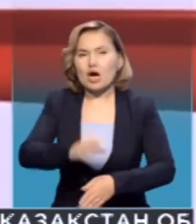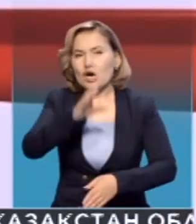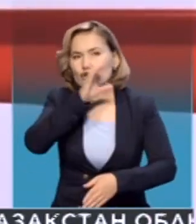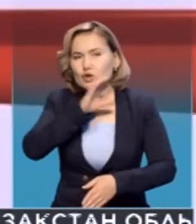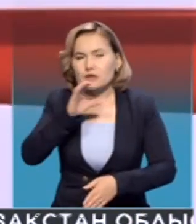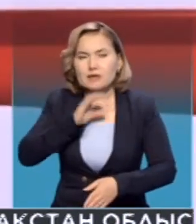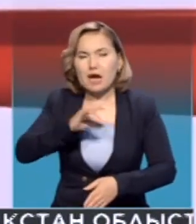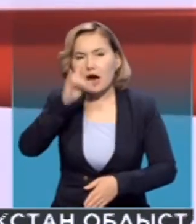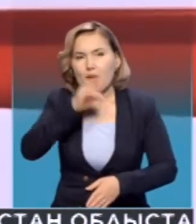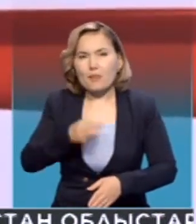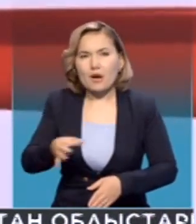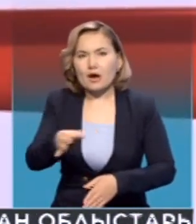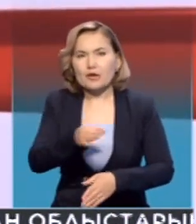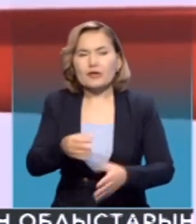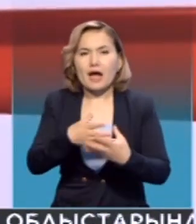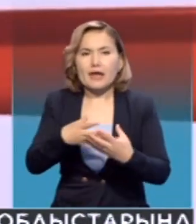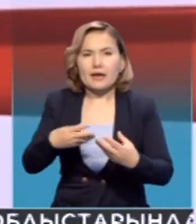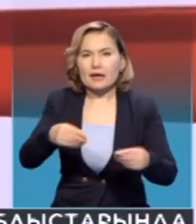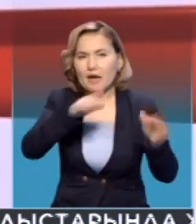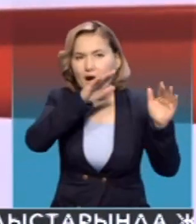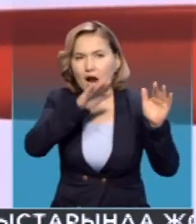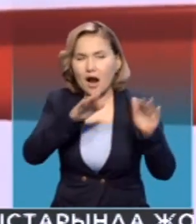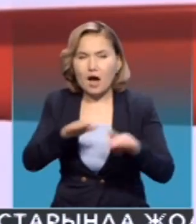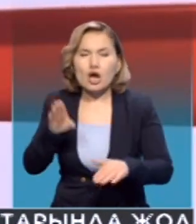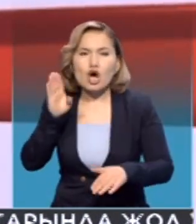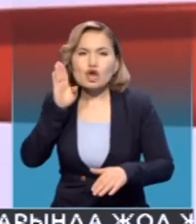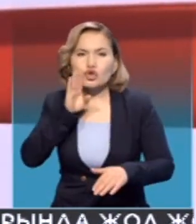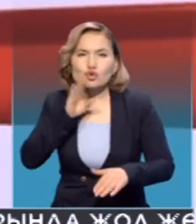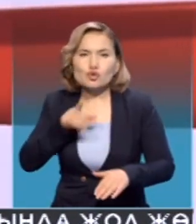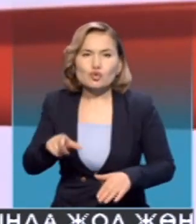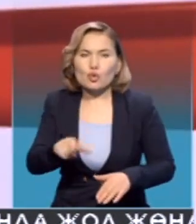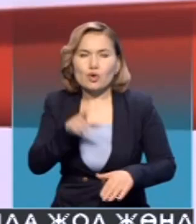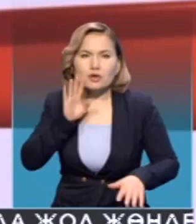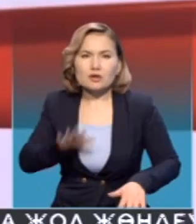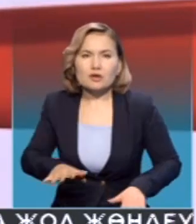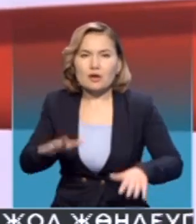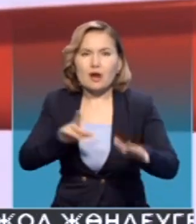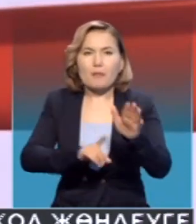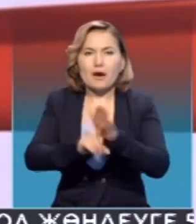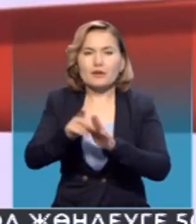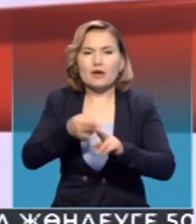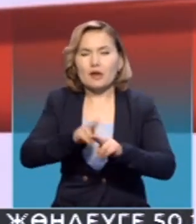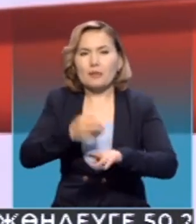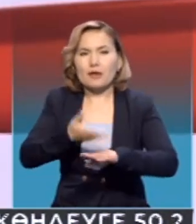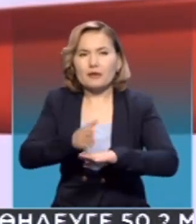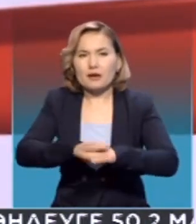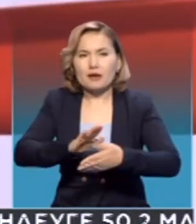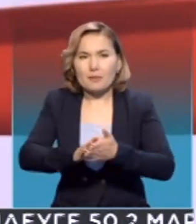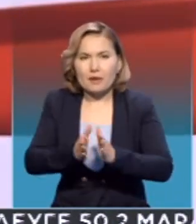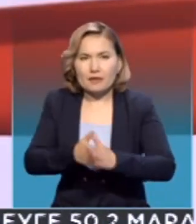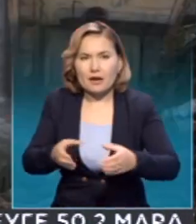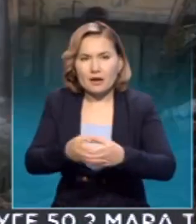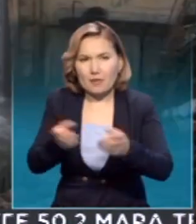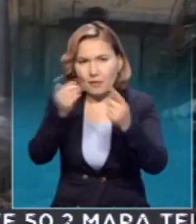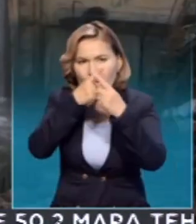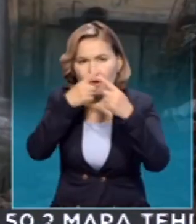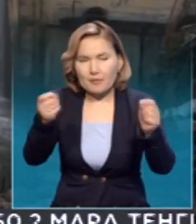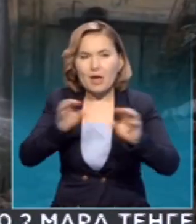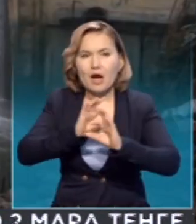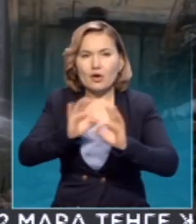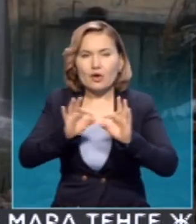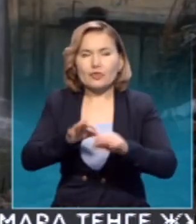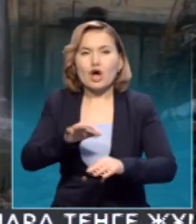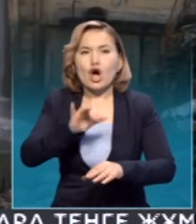Солтүстік Қазақстан облысында еріген қар суы республикалық маңызы бар жолдарды шайып кетті. Төтенше жағдайлар департаментінің баспасөз